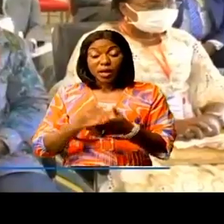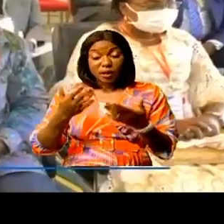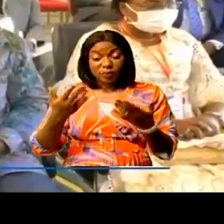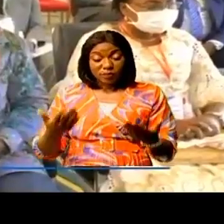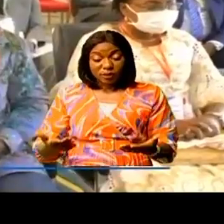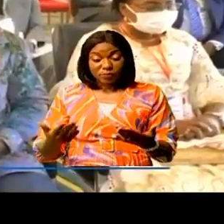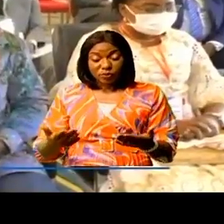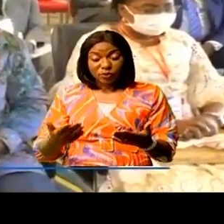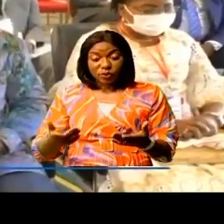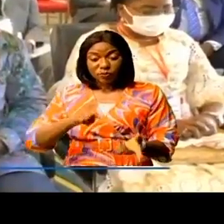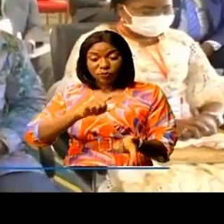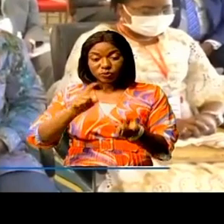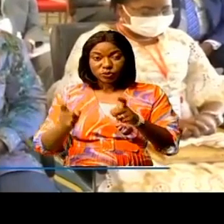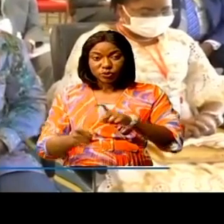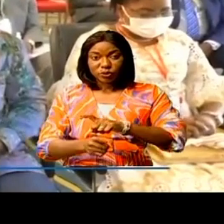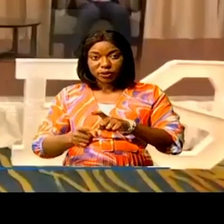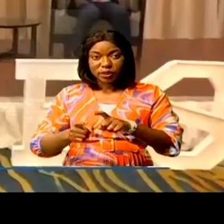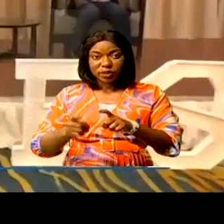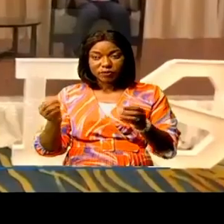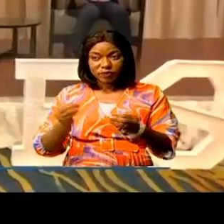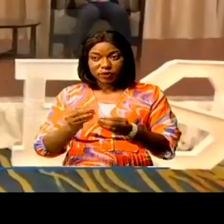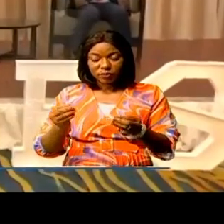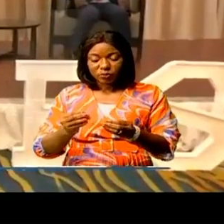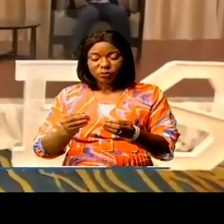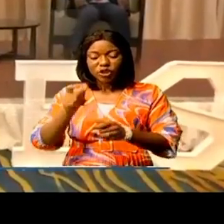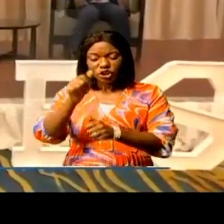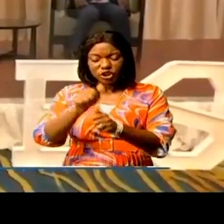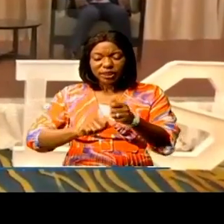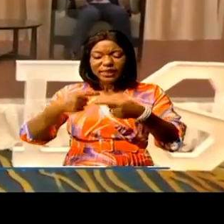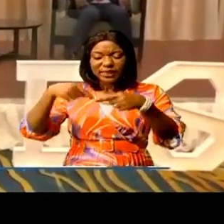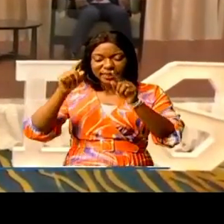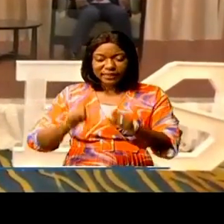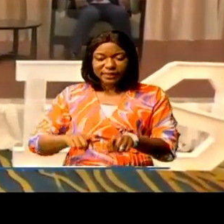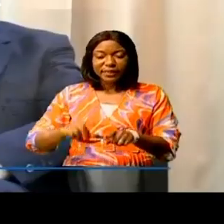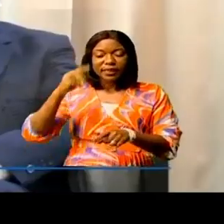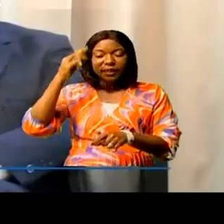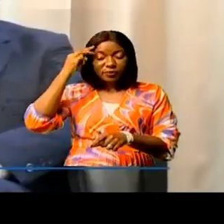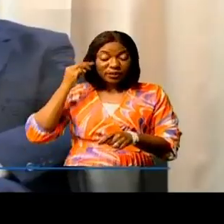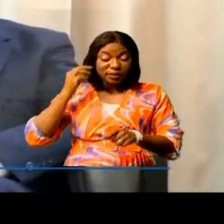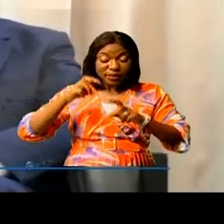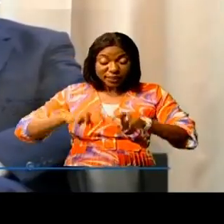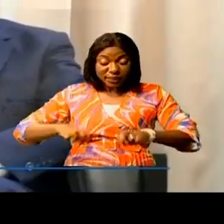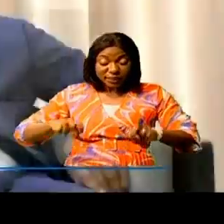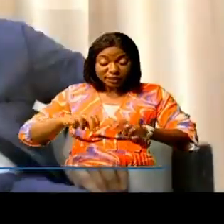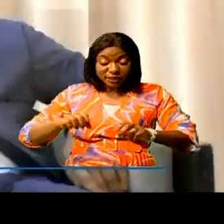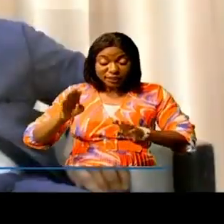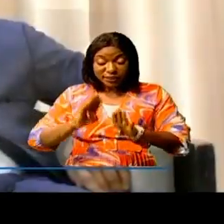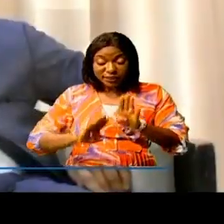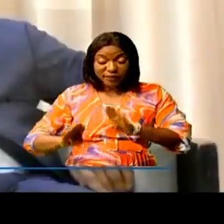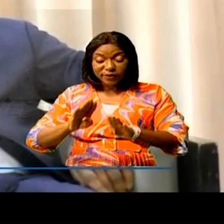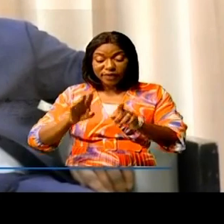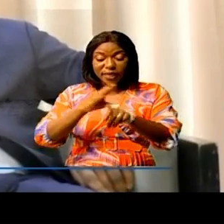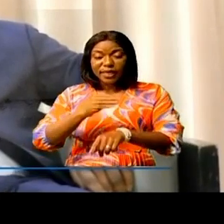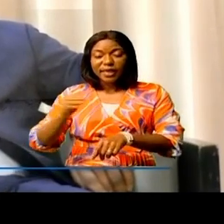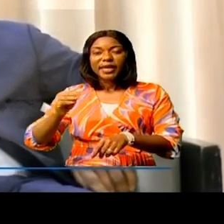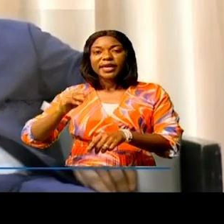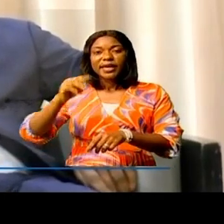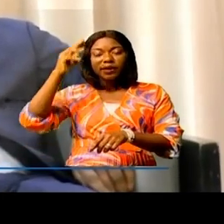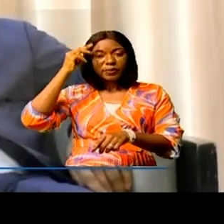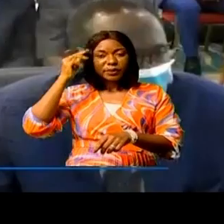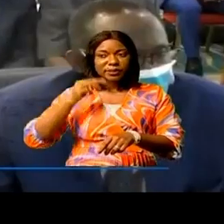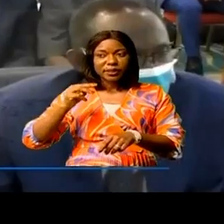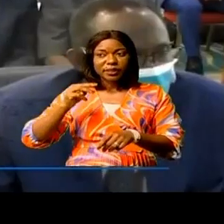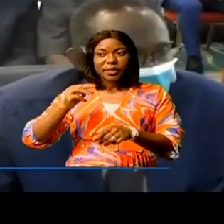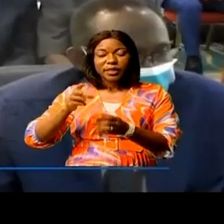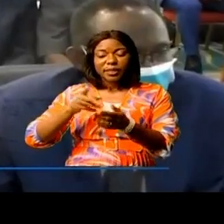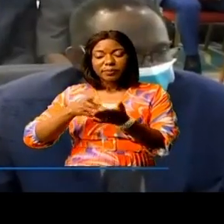éducatif africain. Ces assises qui regroupent chaque année les ministres de la recherche scientifique et de l'enseignement supérieur et universitaire des pays